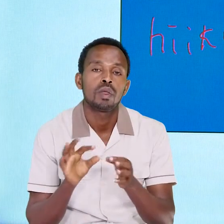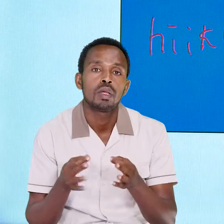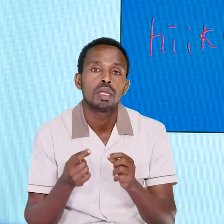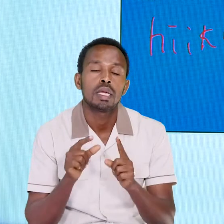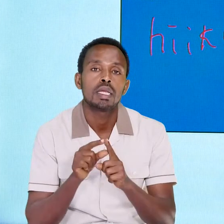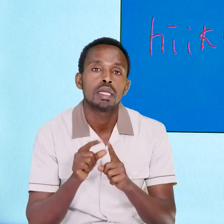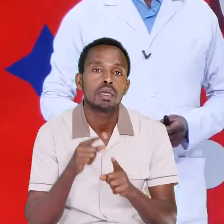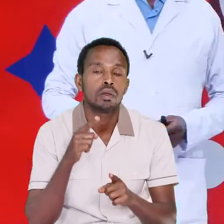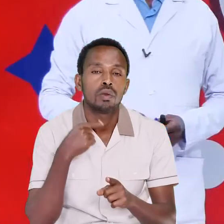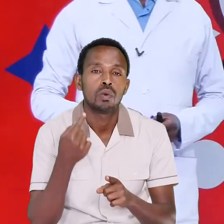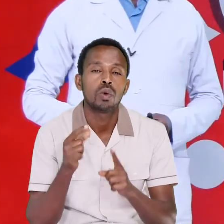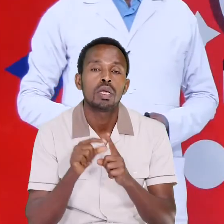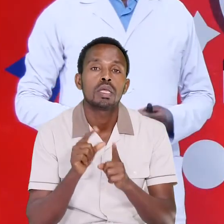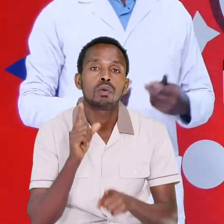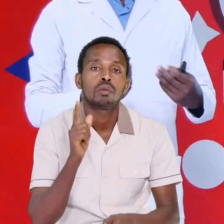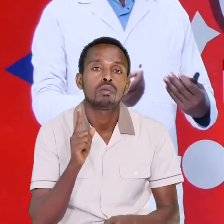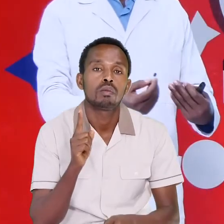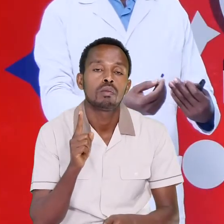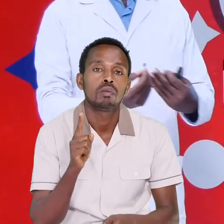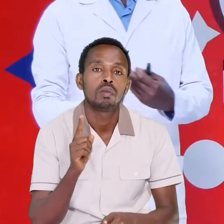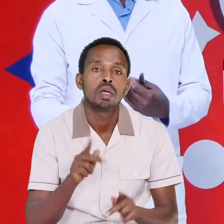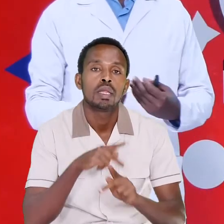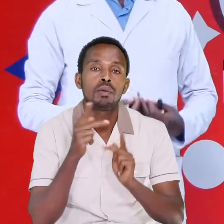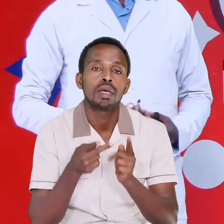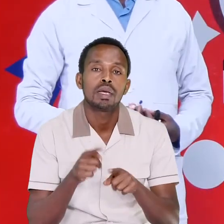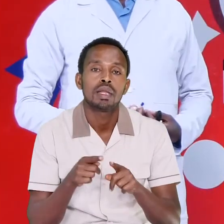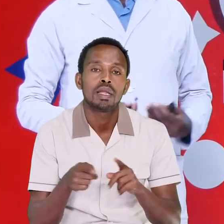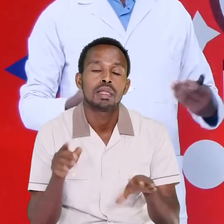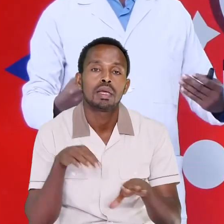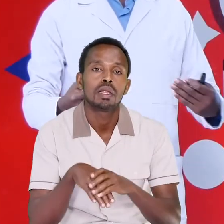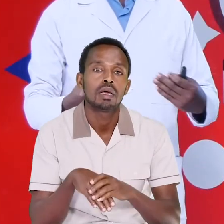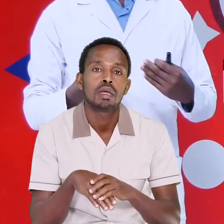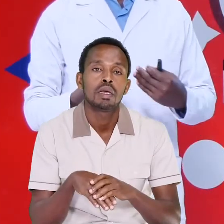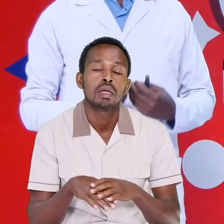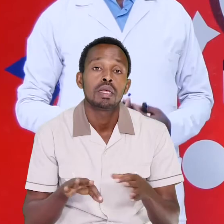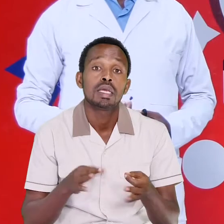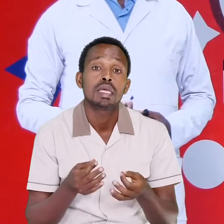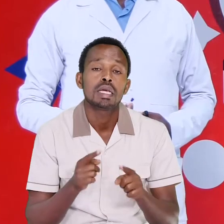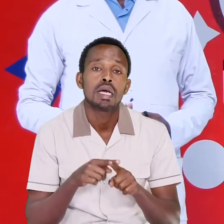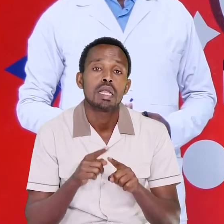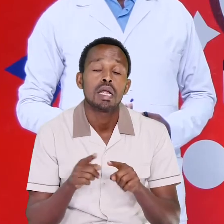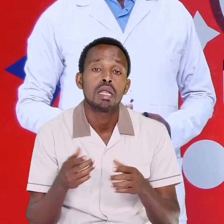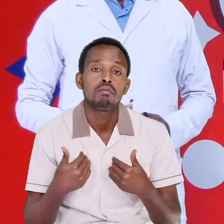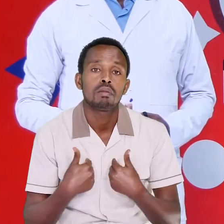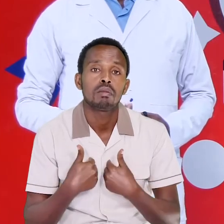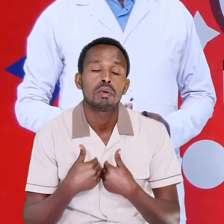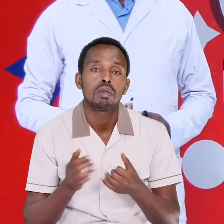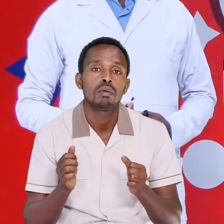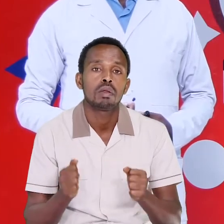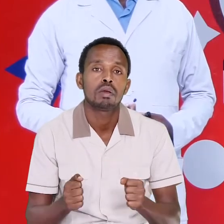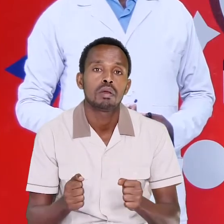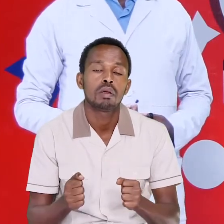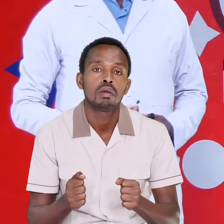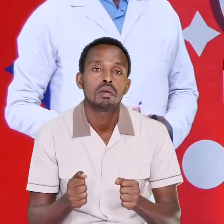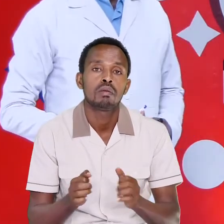Hiika jechaa jechuun jechi tokko bakka adda addaatti galee hiika adda addaa qabaachuu danda'a.